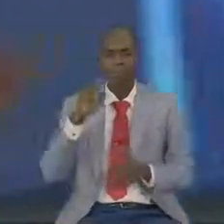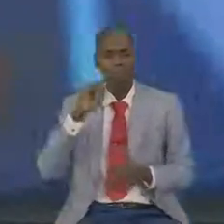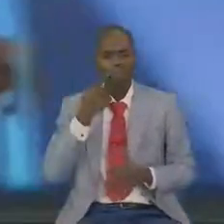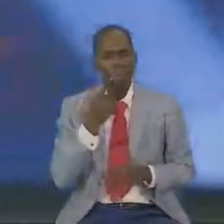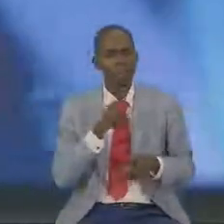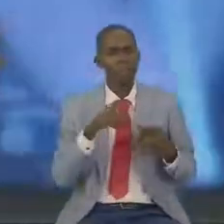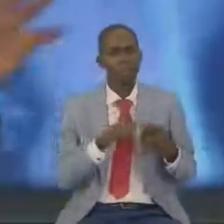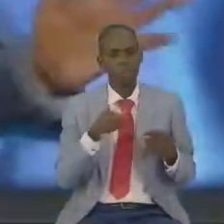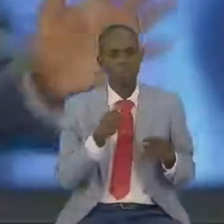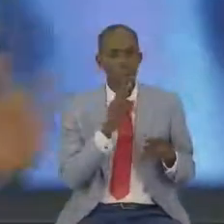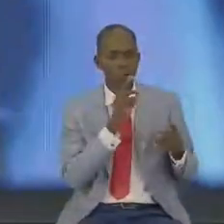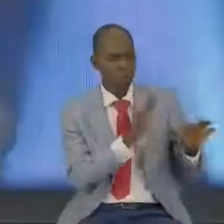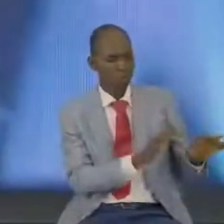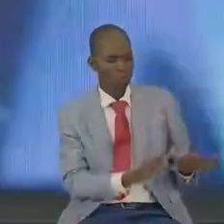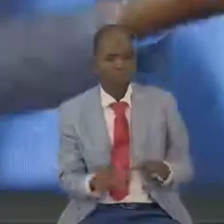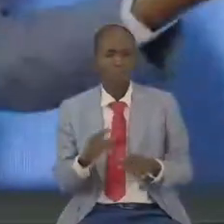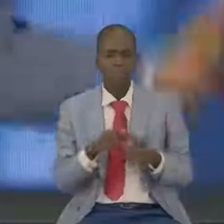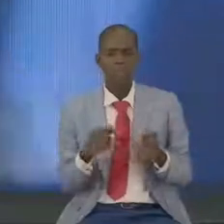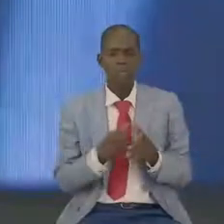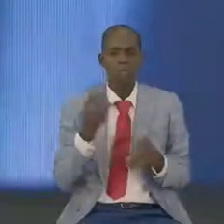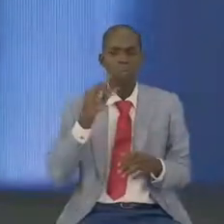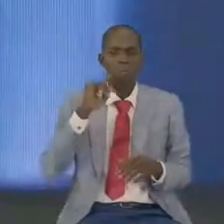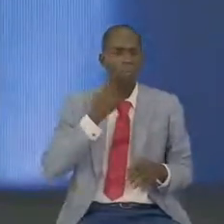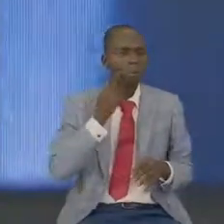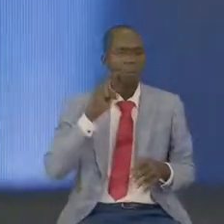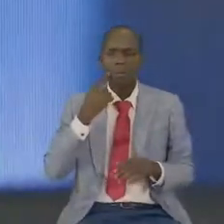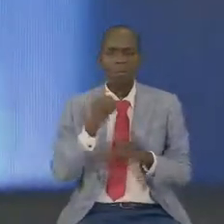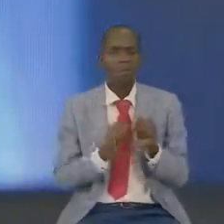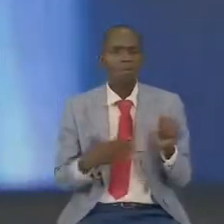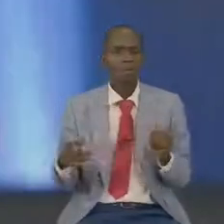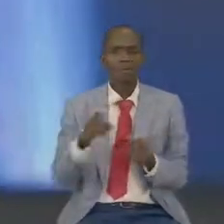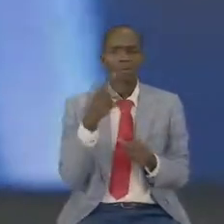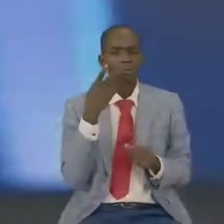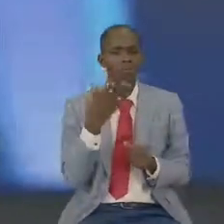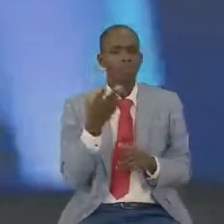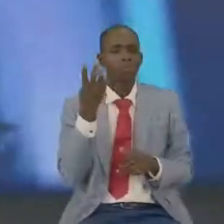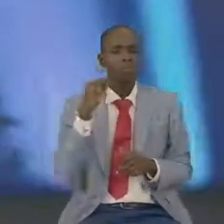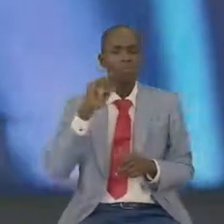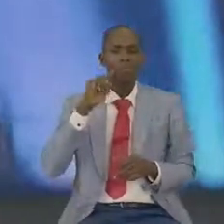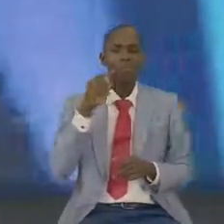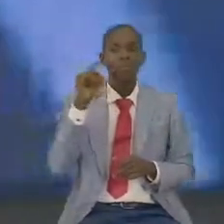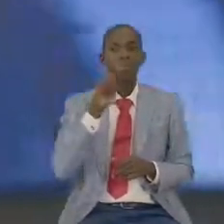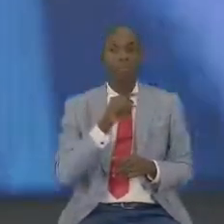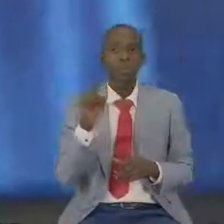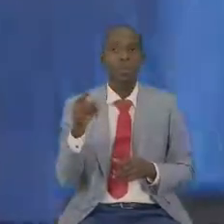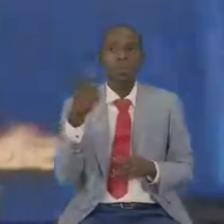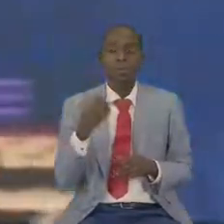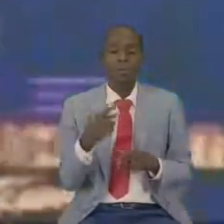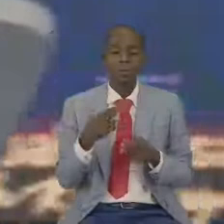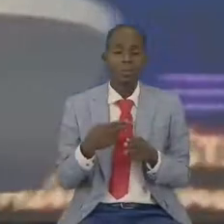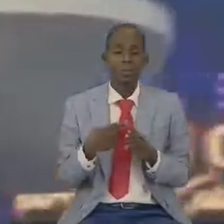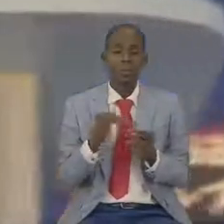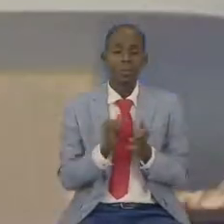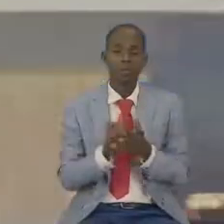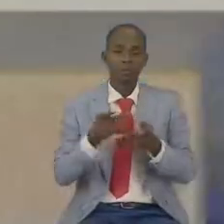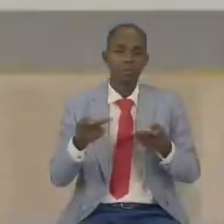allés vers une autre rivière et c'est amer. Tout ce qu'ils ont trouvé comme d'eau était amer. C'est pourquoi ce